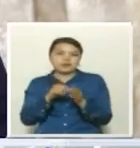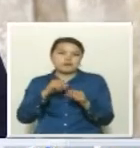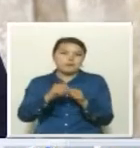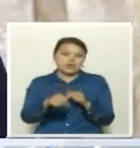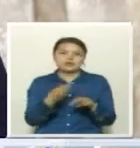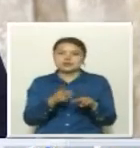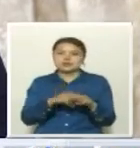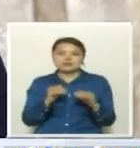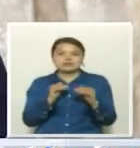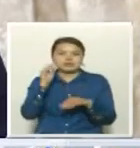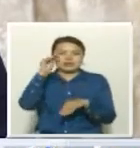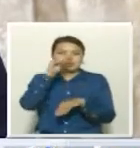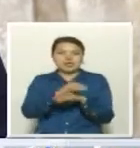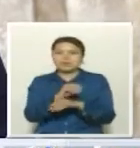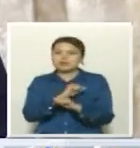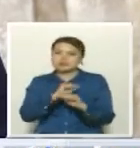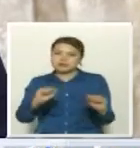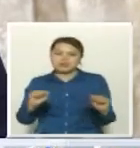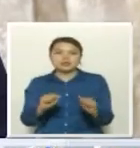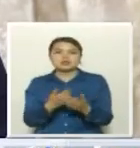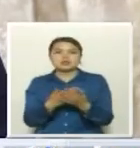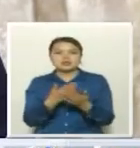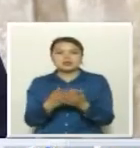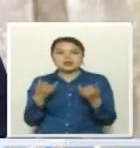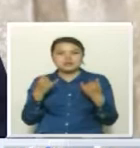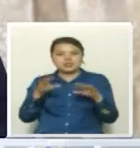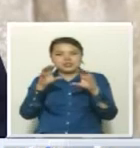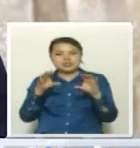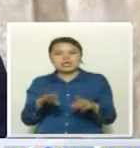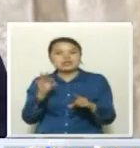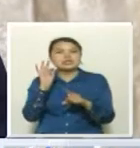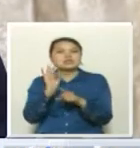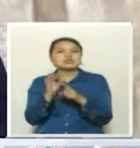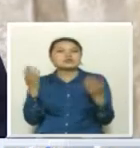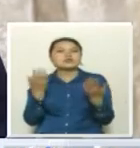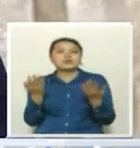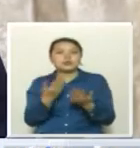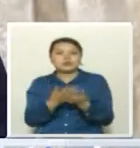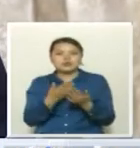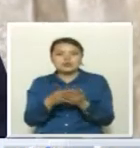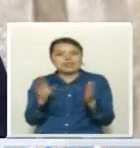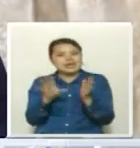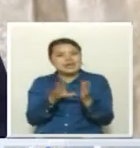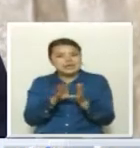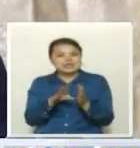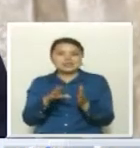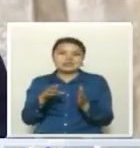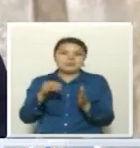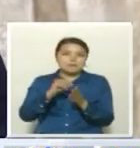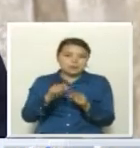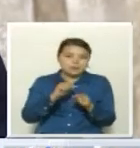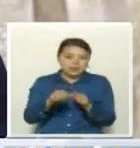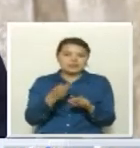монополиялар туралы заң бар білесіз. Бұл заңға сәйкес заңның ең басты мақсаты осы тұтынушының